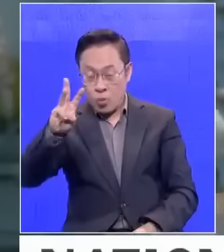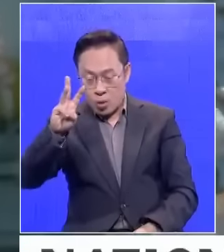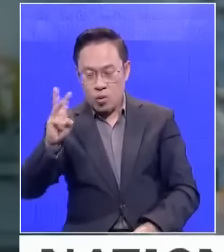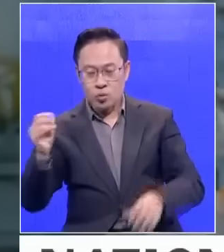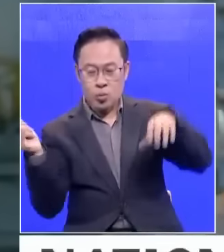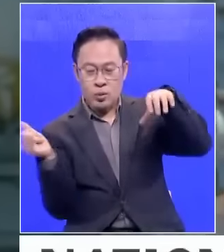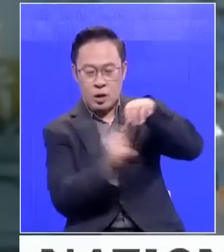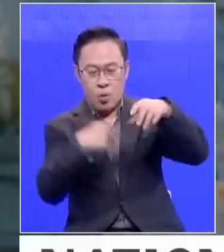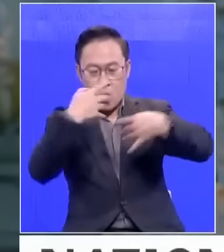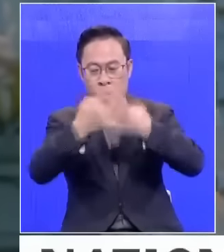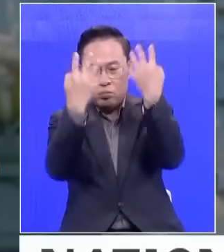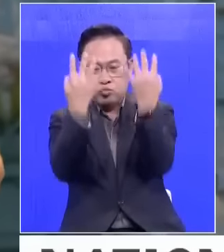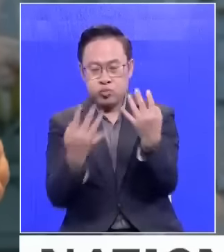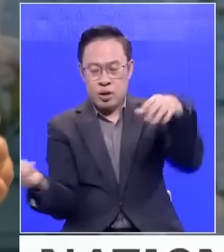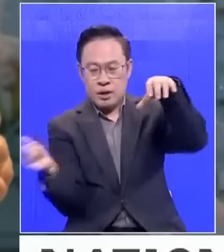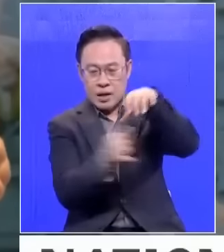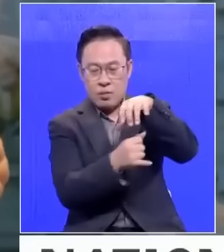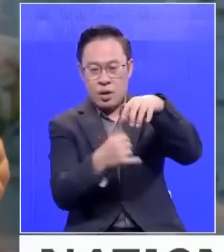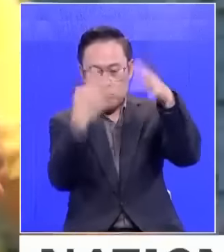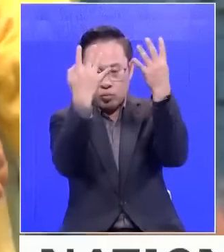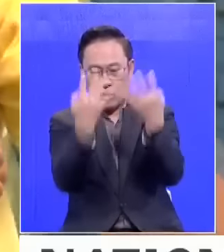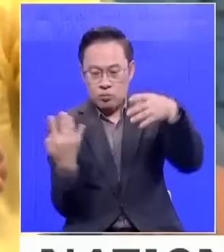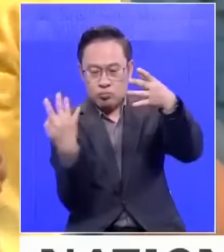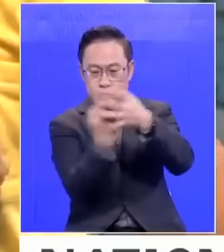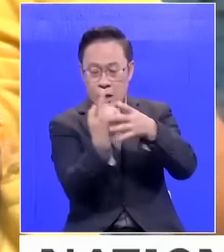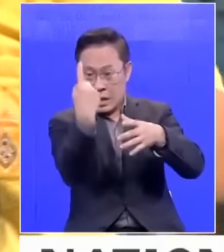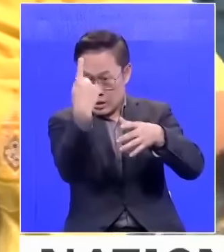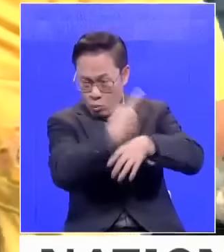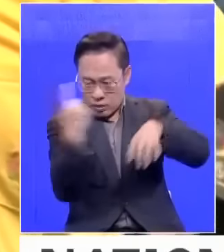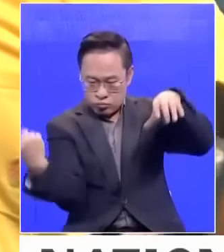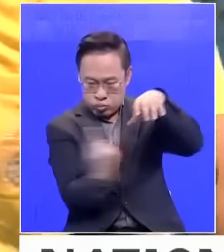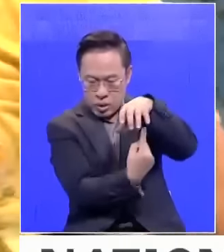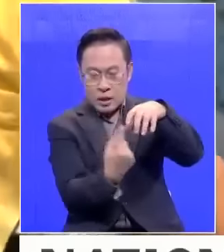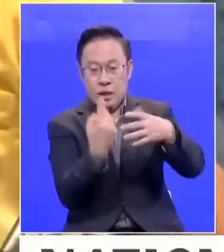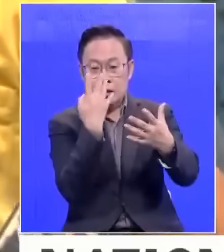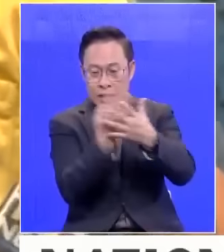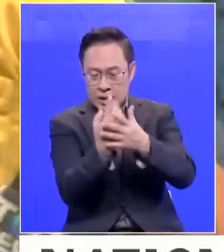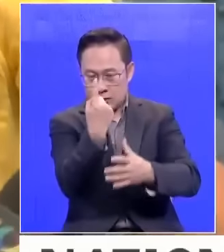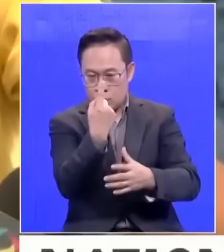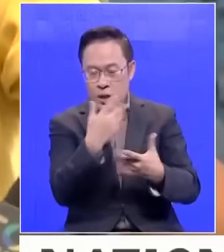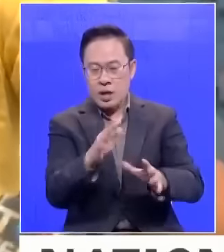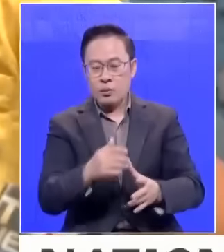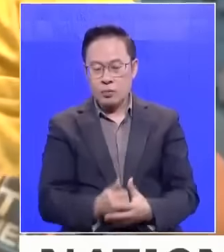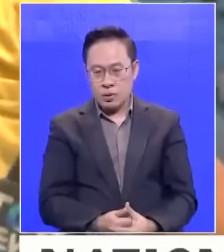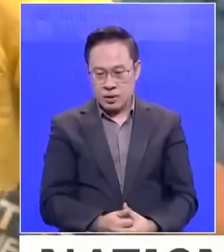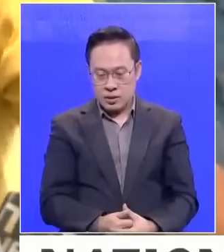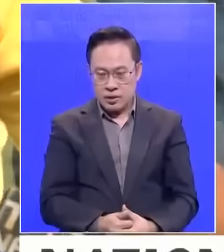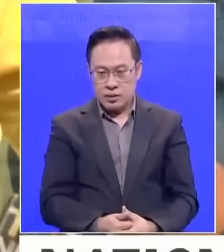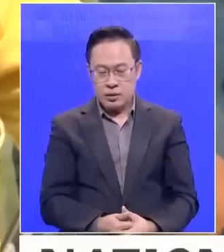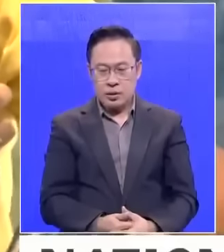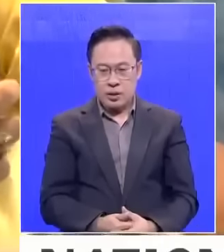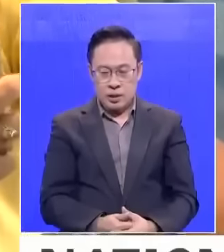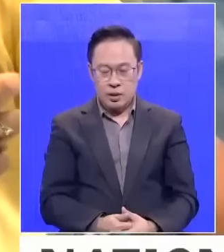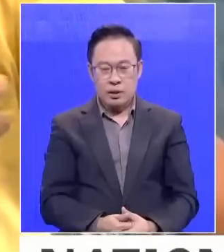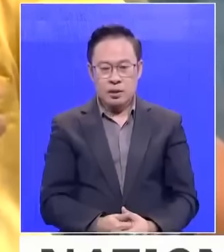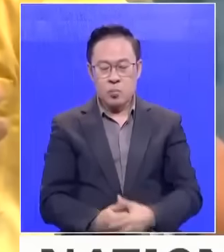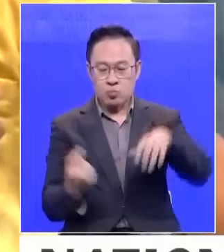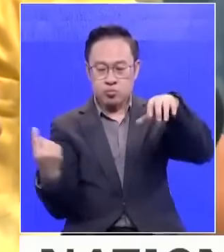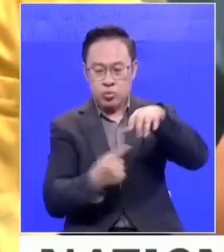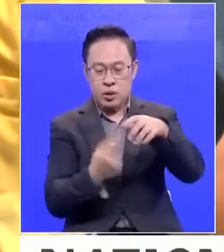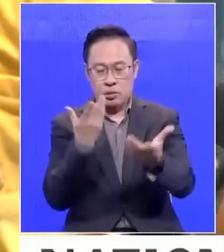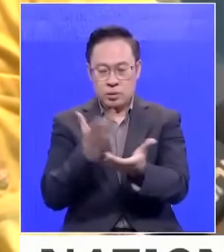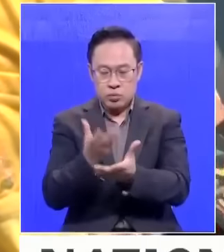ประกันตัวถือว่าขาดคุณสมบัติหรือไม่แต่จริงๆคือเขาถ้าตามชื่อเนี่ยที่เข้าไปกับประกันตัวมันคือวันเดียวกันนะอ ัน นี้นักข่าวก็ไปถ